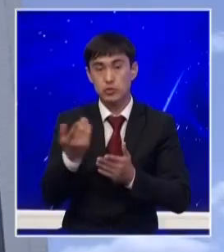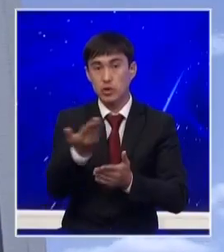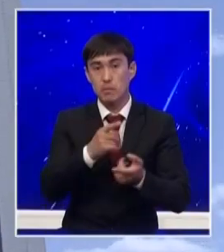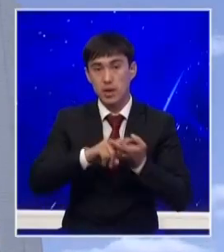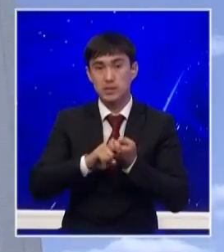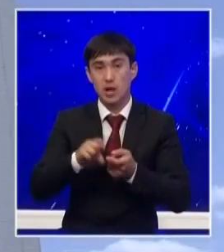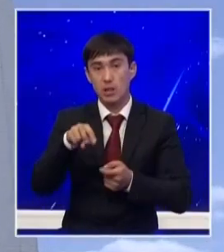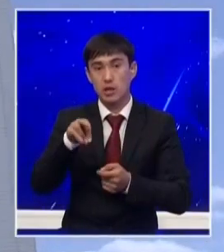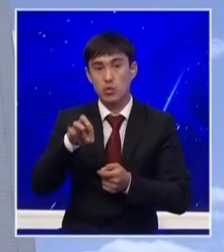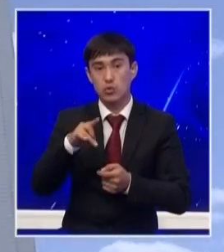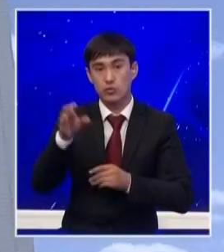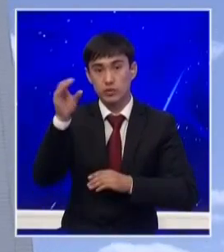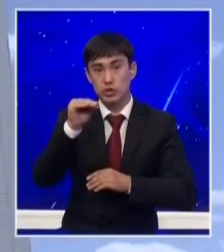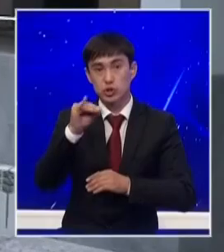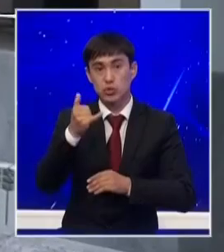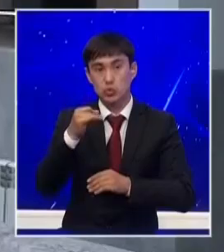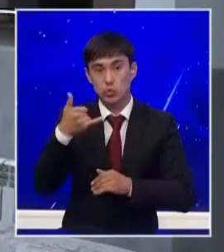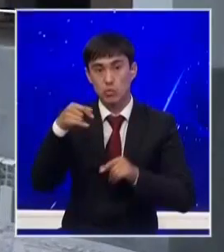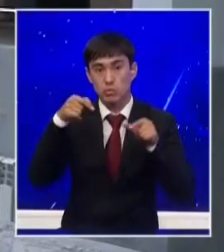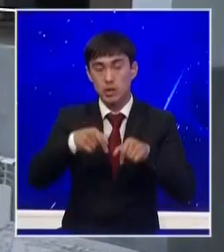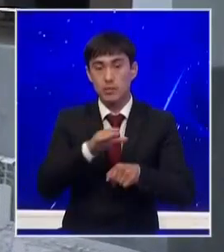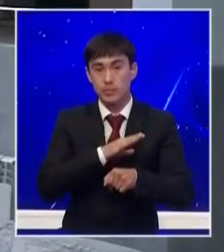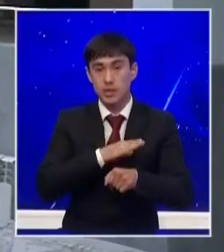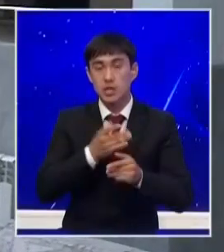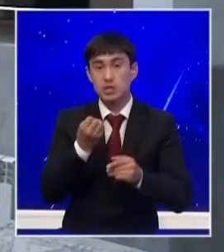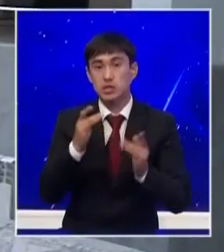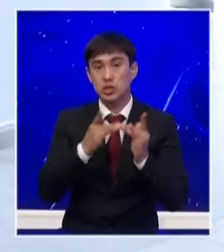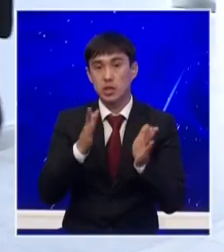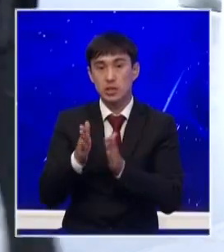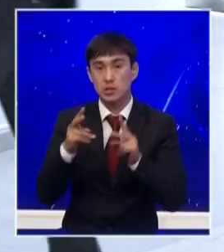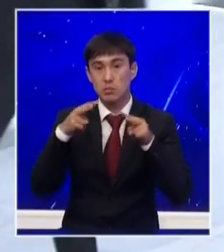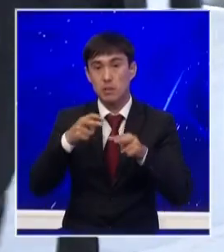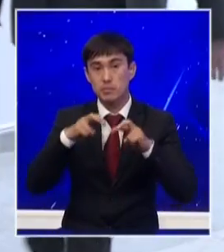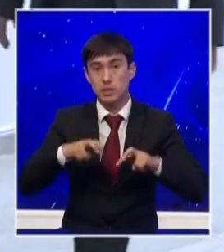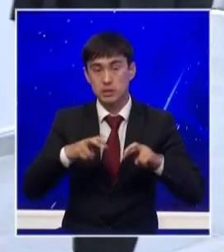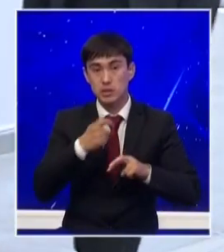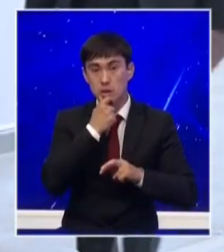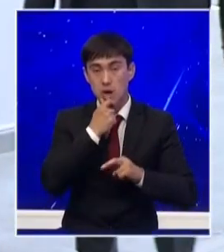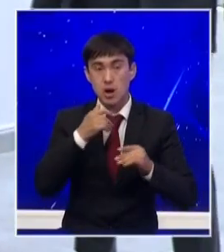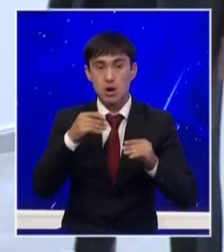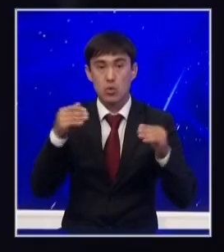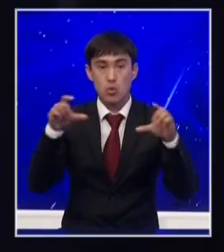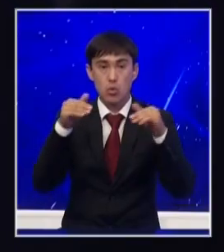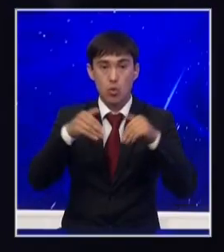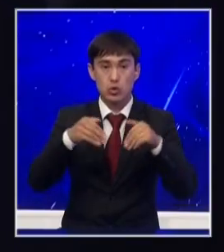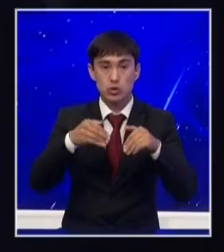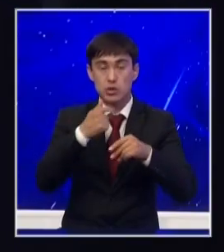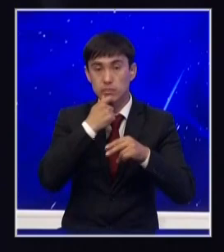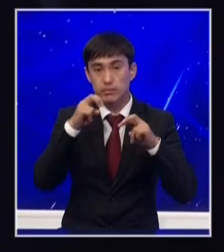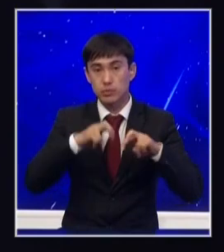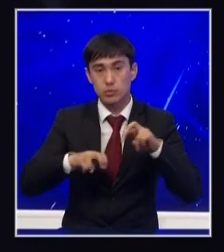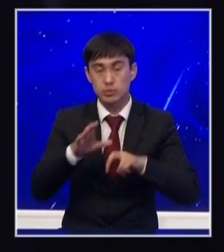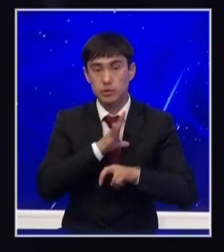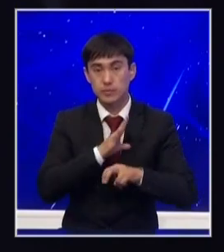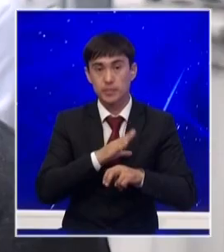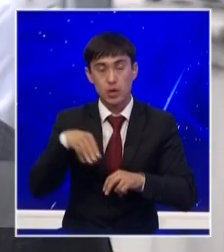байланысты Алтай Көлгінов Жетісу білім ордасында болды. Сонымен қатар жатақханасына барды. Колледжінің ғимаратын да аралап шықты. Түркиядағы әріптестерімізбен